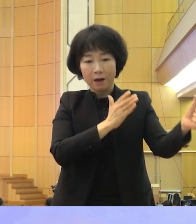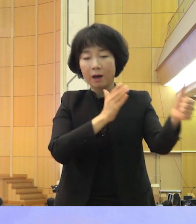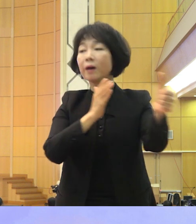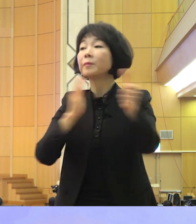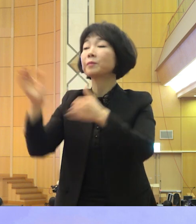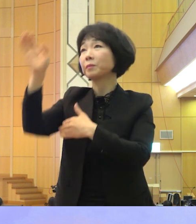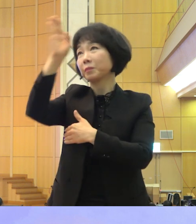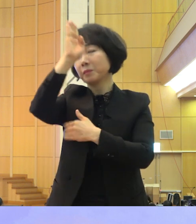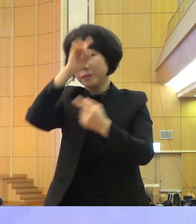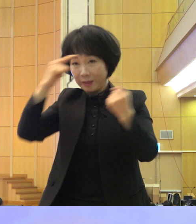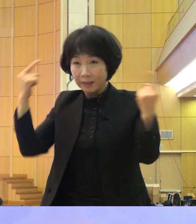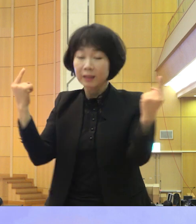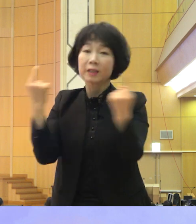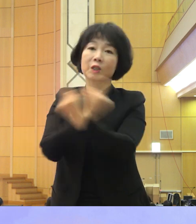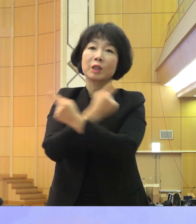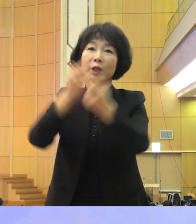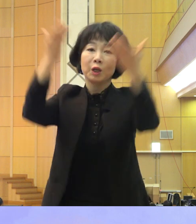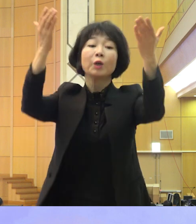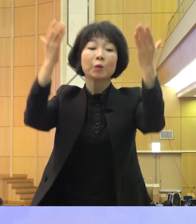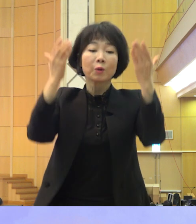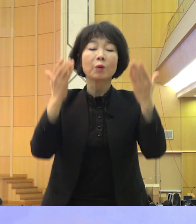기도합시다.